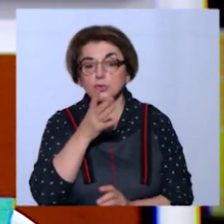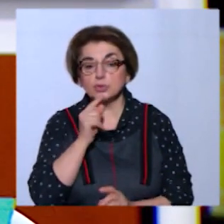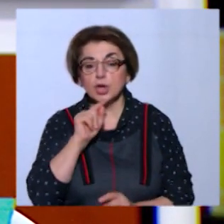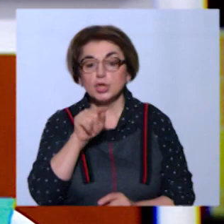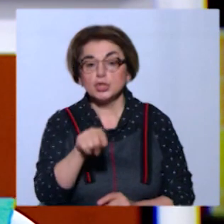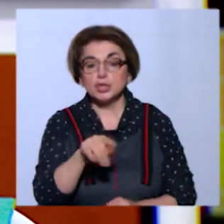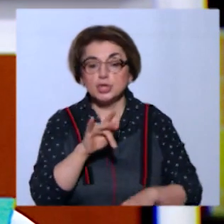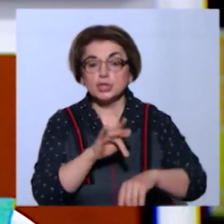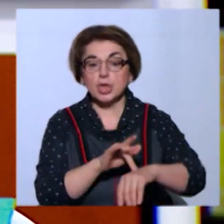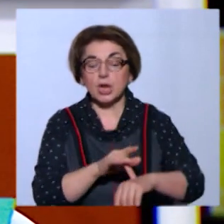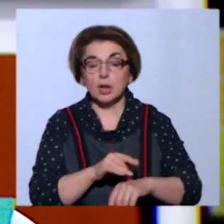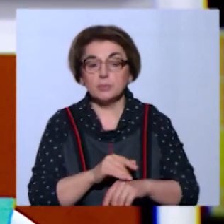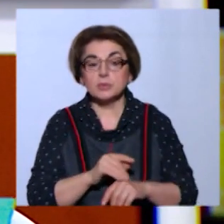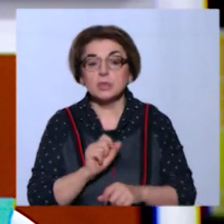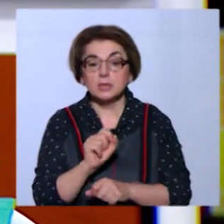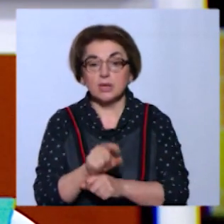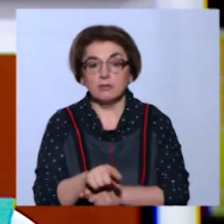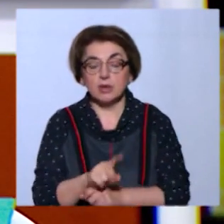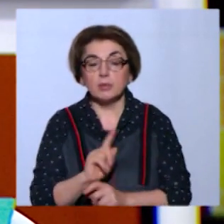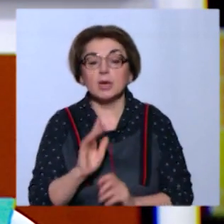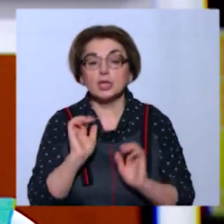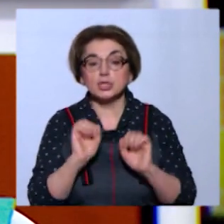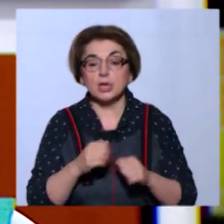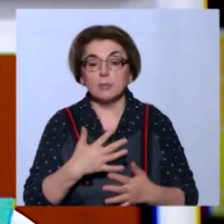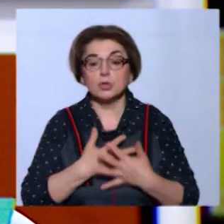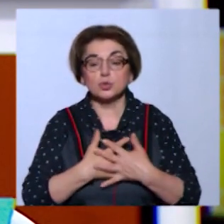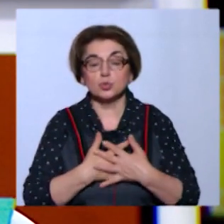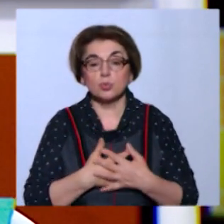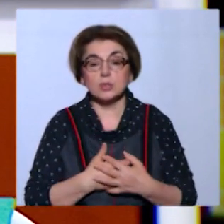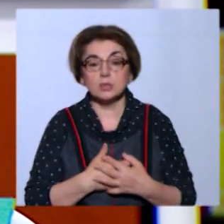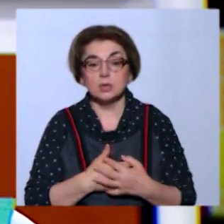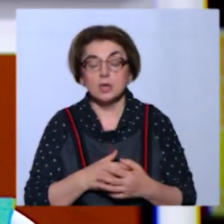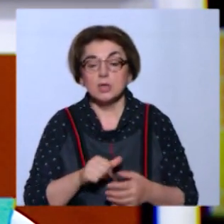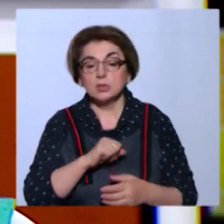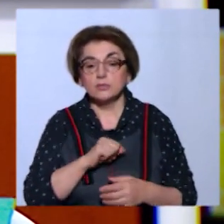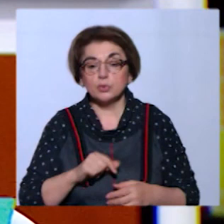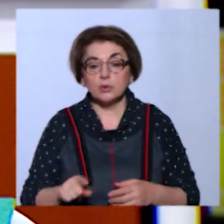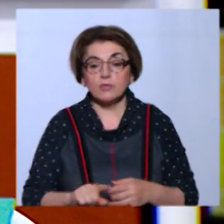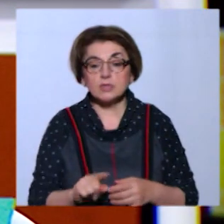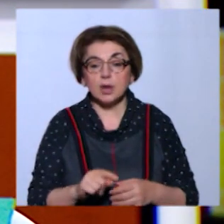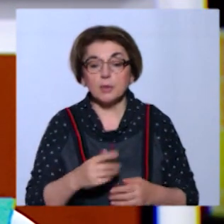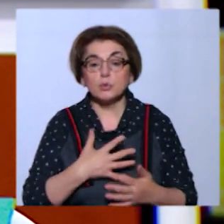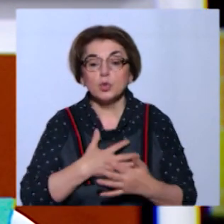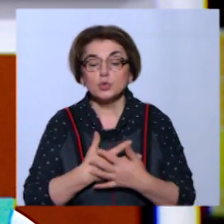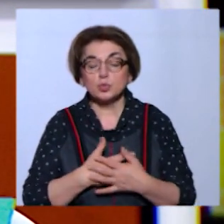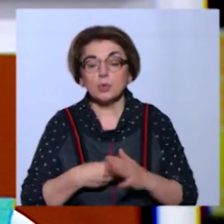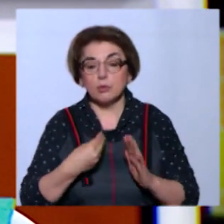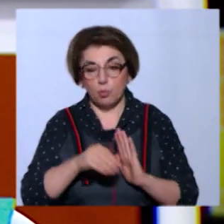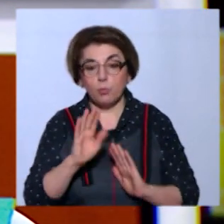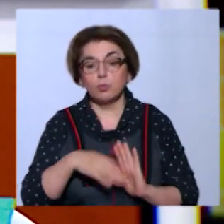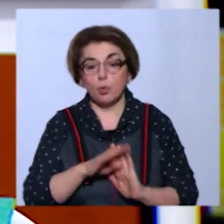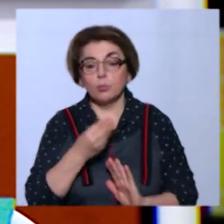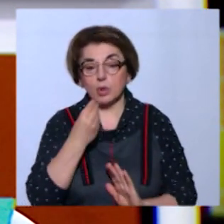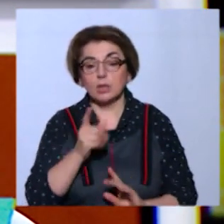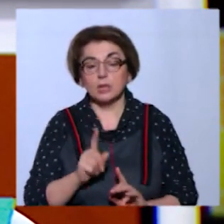შეხების ფუნქციასაც. რაც შეეხება სუნთქვას, სუნთქვა ქვეწარმავლებს უფრო კარგად აქვს განვითარებული,